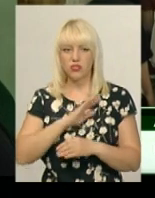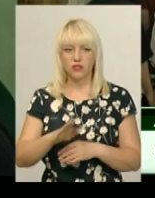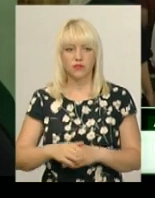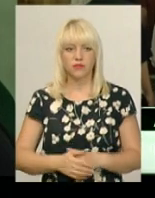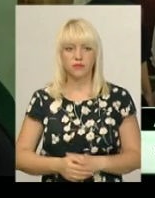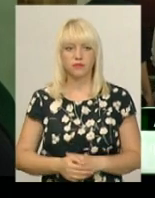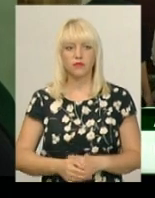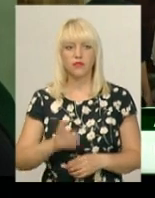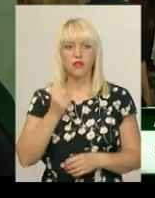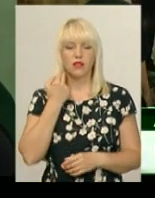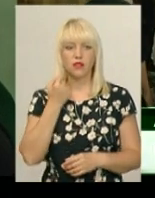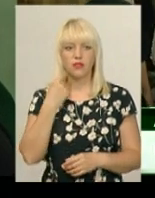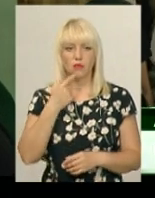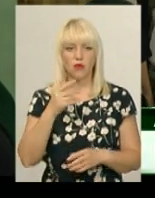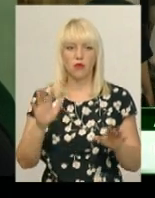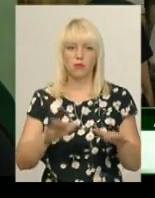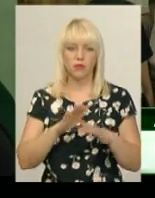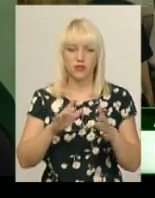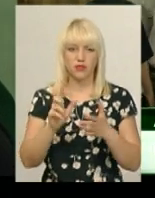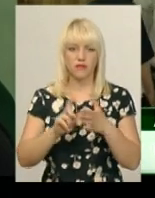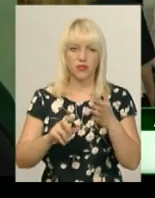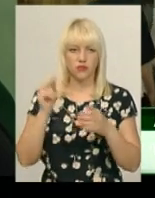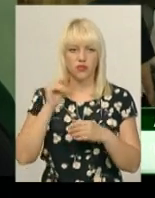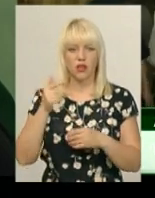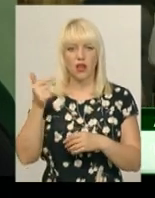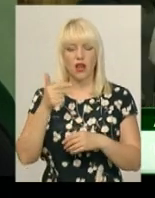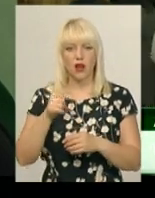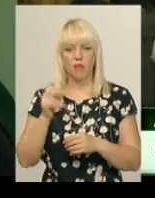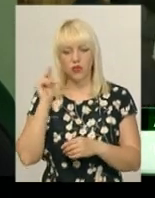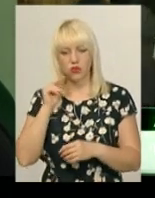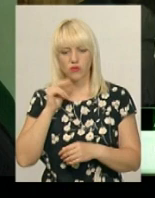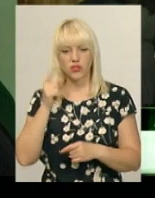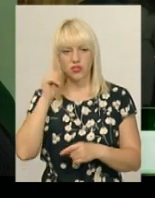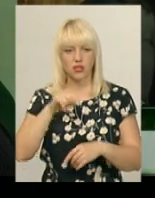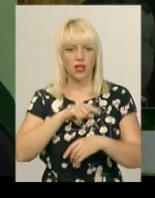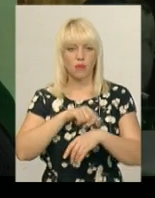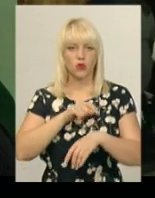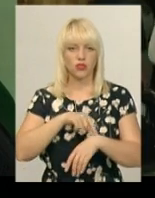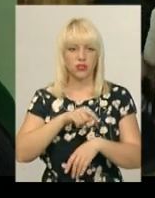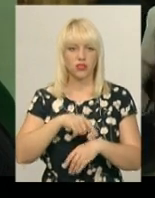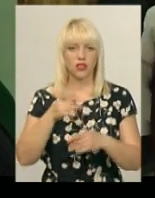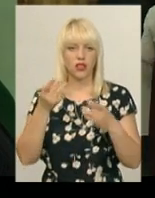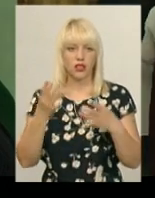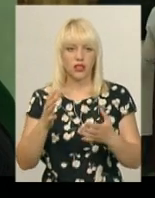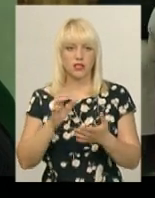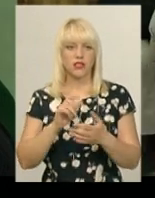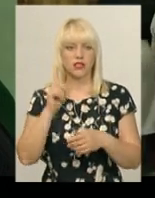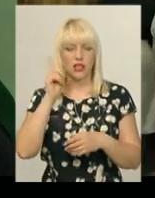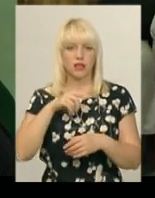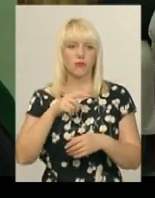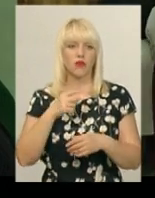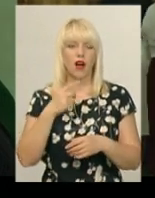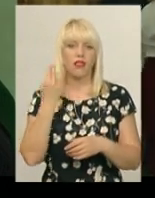пісеньки, ми співали пісні, ми вивчили граматику, ми знаємо часи. Ми елементарне знання по-англійськи